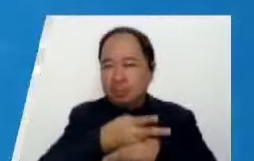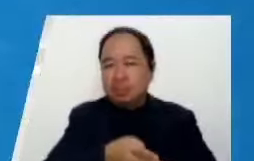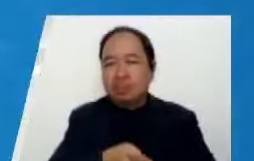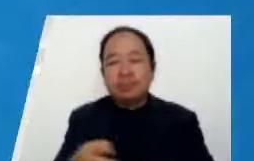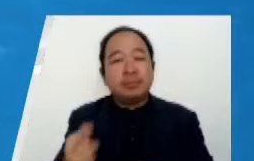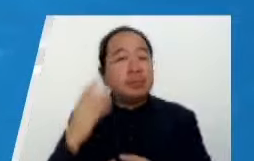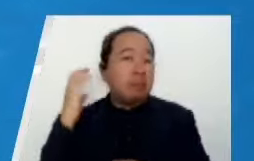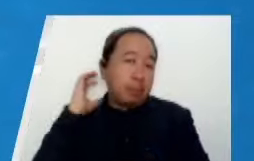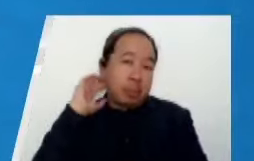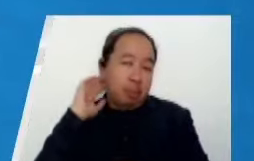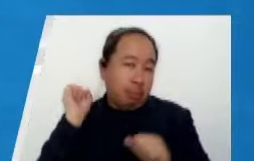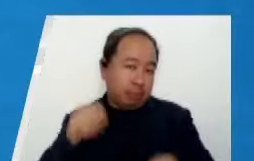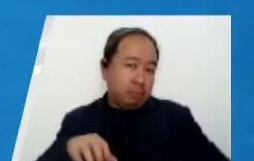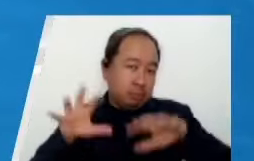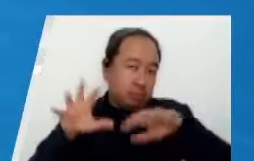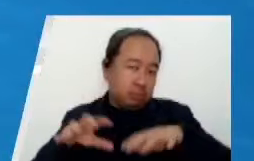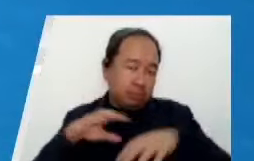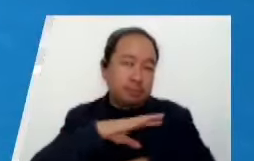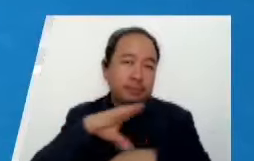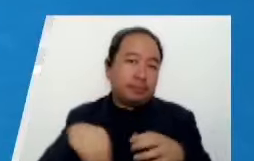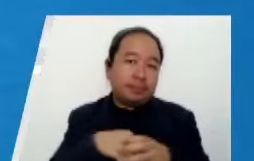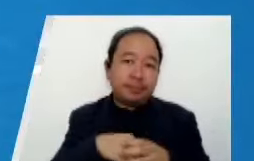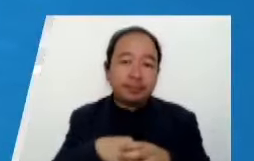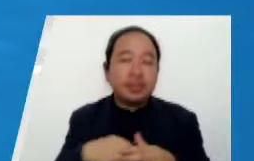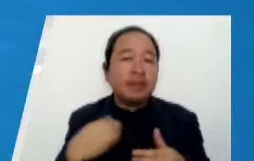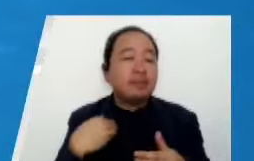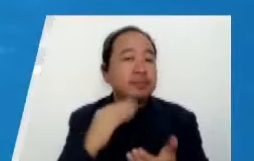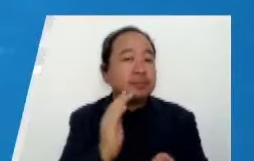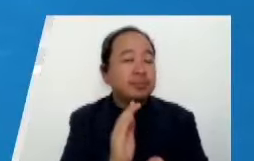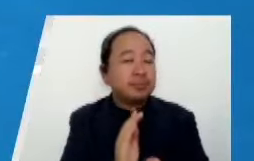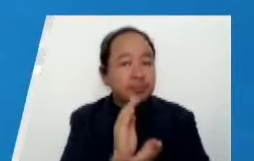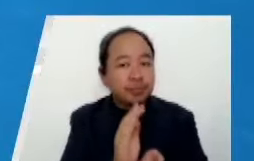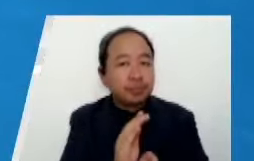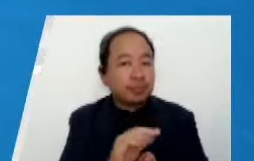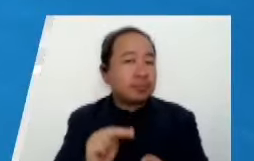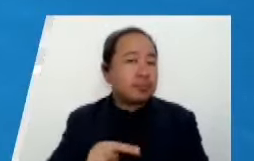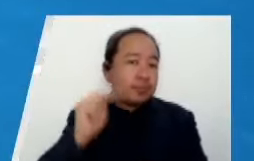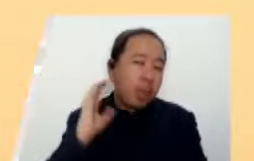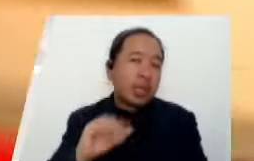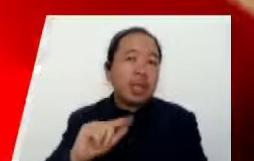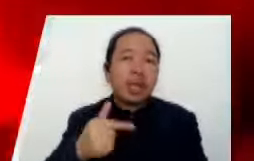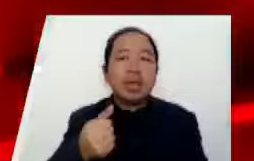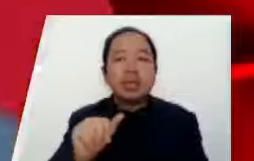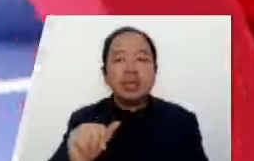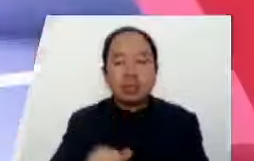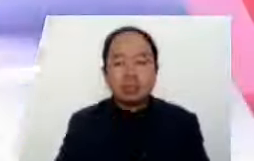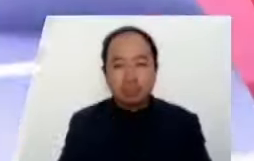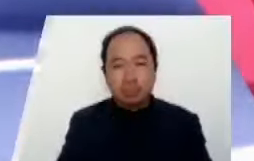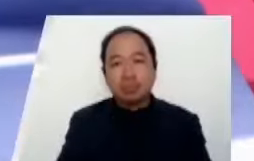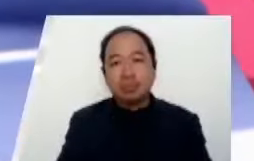posibleng ulanin, kasama rin ang Zamboanga Peninsula, Northern Mindanao at Caraga.